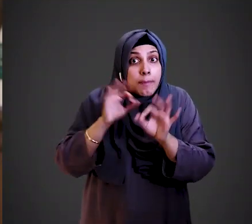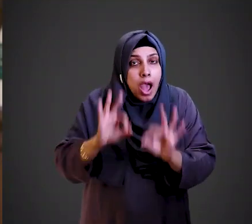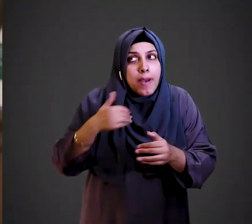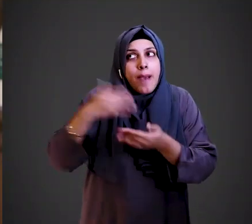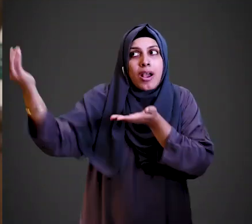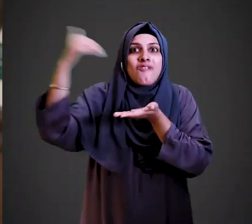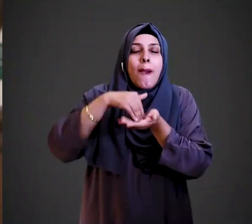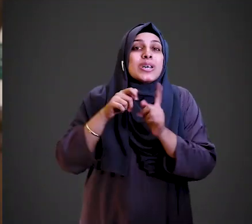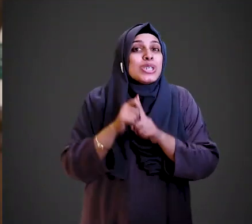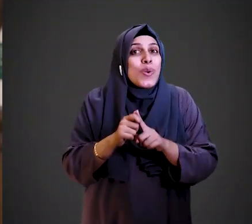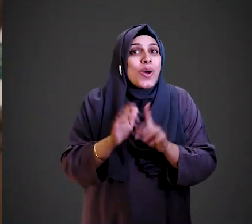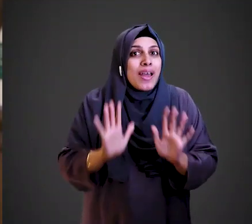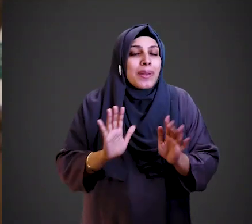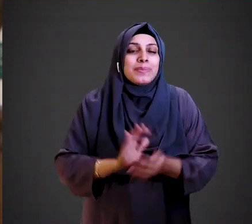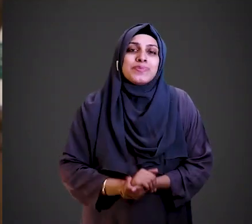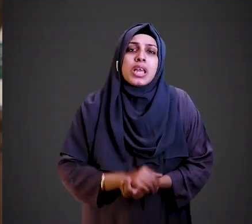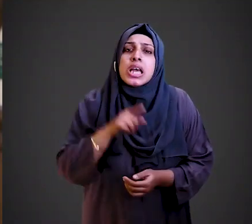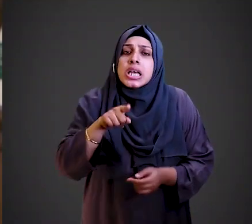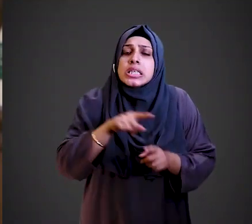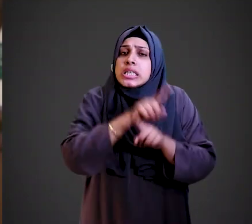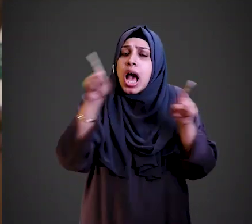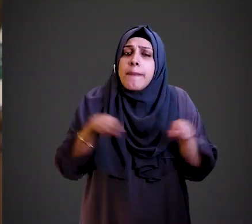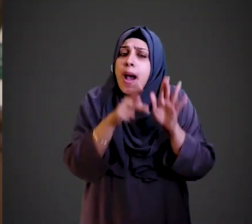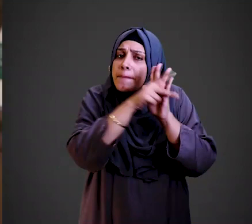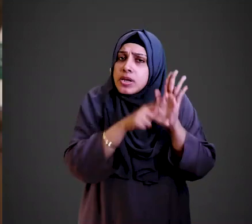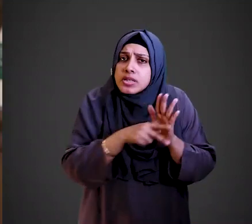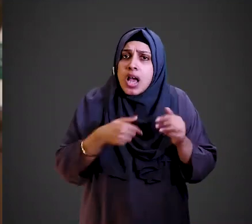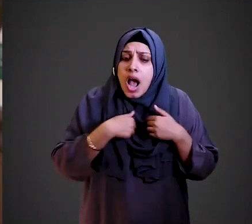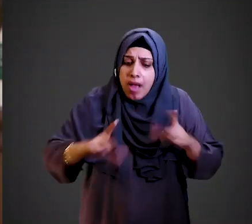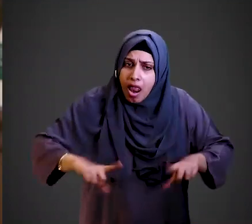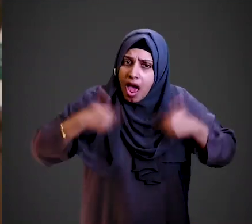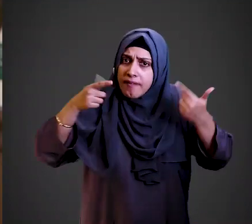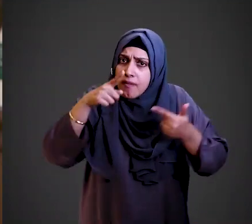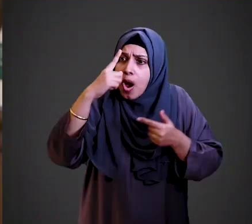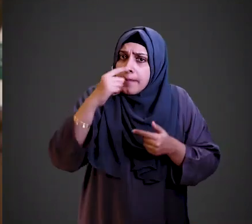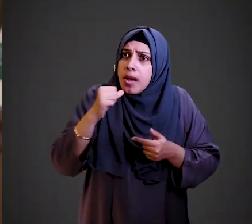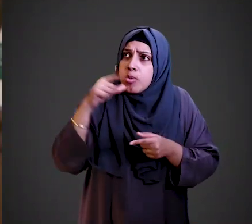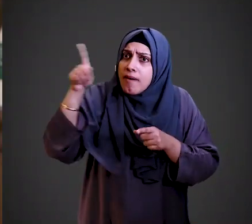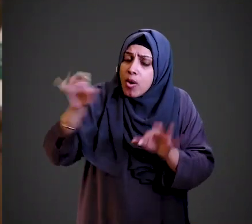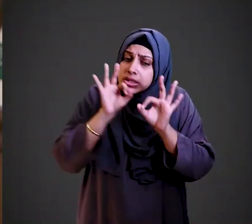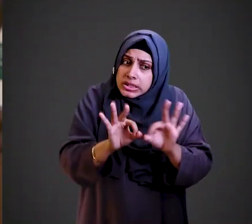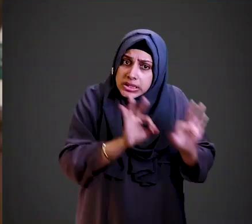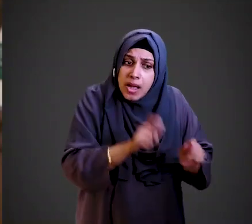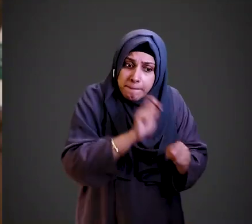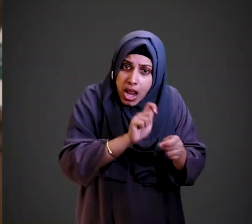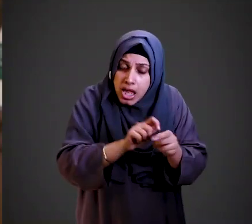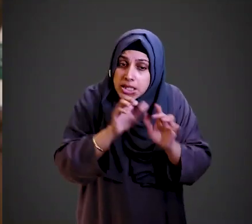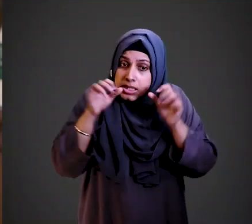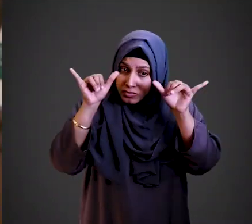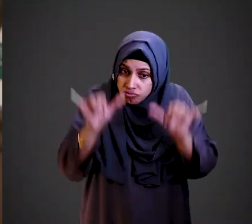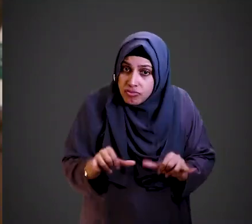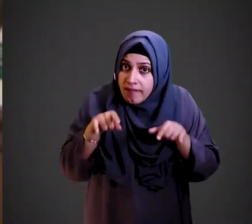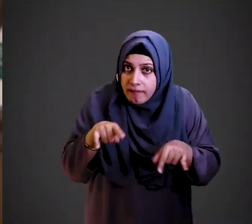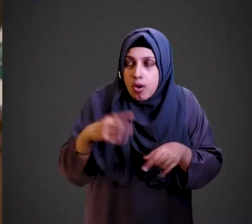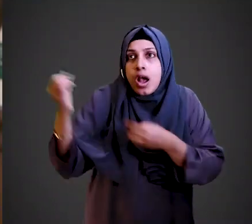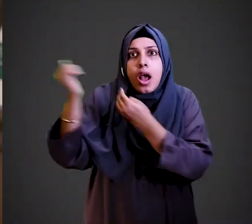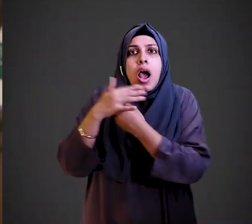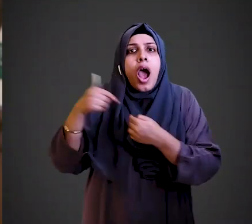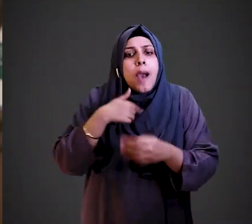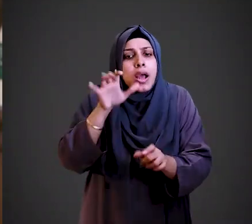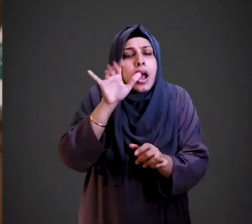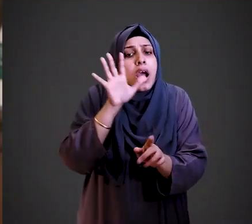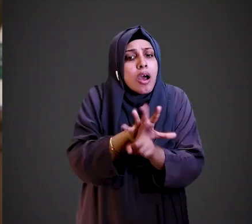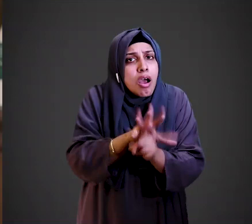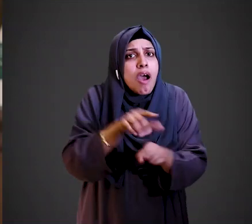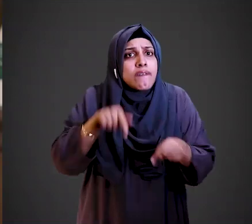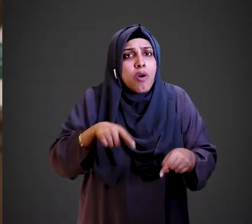ہوئے وقت کے مطابق ہمیں گھر واپس آنا ہے. تو یہ جو اصول ہیں جو ہماری زندگی کے لیے ہمارے والدین سیٹ کرتے ہیں، ایک طرح سے ہمیں ریگولیٹ کرتے ہیں، ہمارے